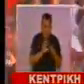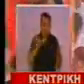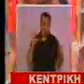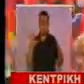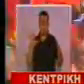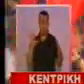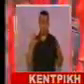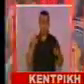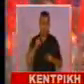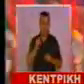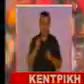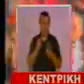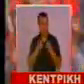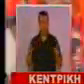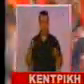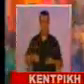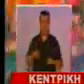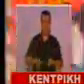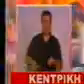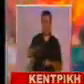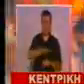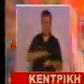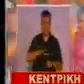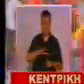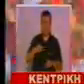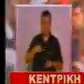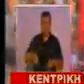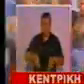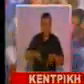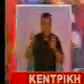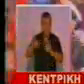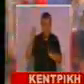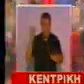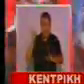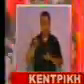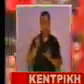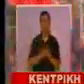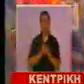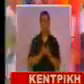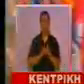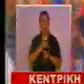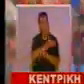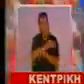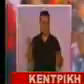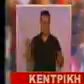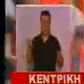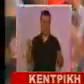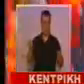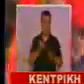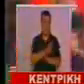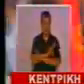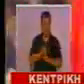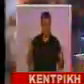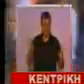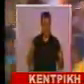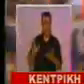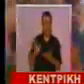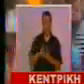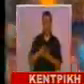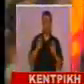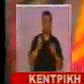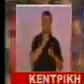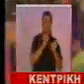περίεργα τα πράγματα. Από την πρώτη στιγμή το Κομμουνιστικό Κόμμα Ελλάδας τόνισε ότι ο διαχωρισμός των